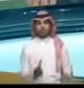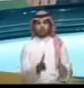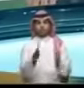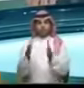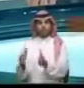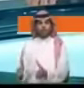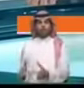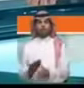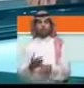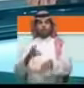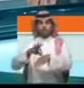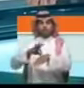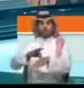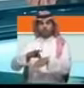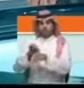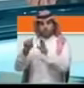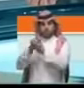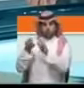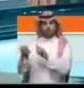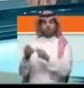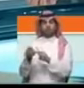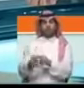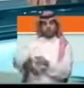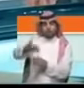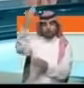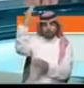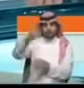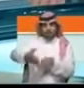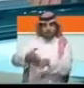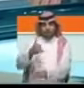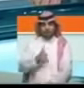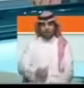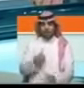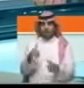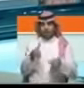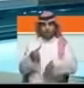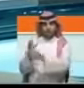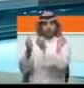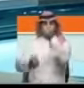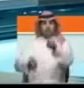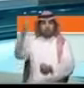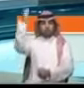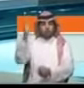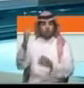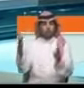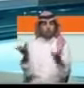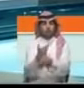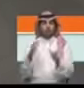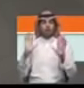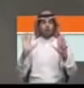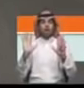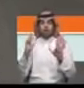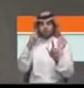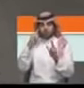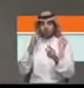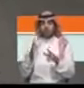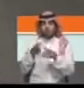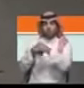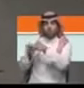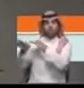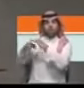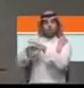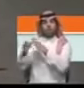وعلى الصعيد الإنساني عبرت منفذ الوديعة الحدودية اليوم 17 شاحنة كبيرة تحمل الآلاف من السلال الغذائية